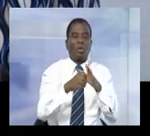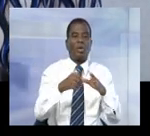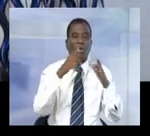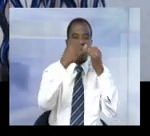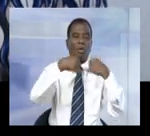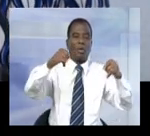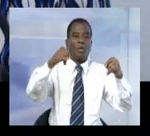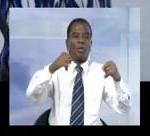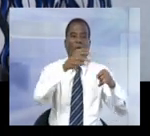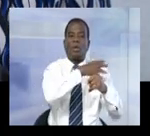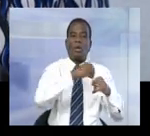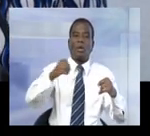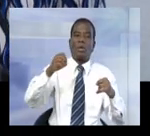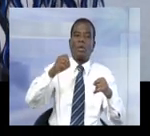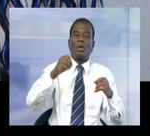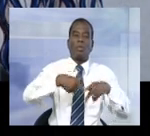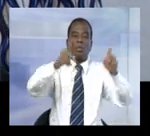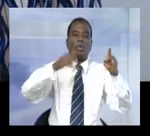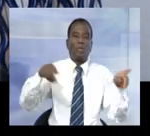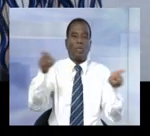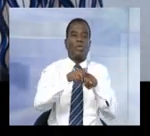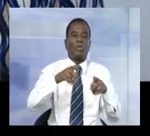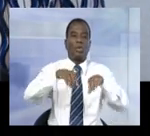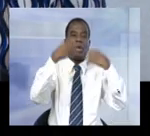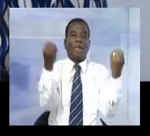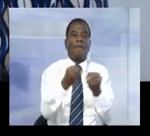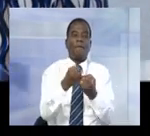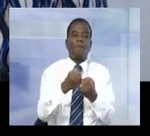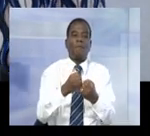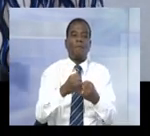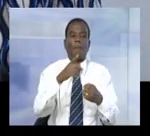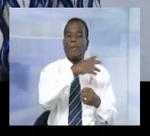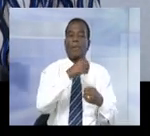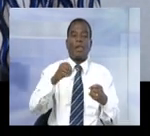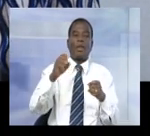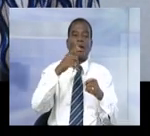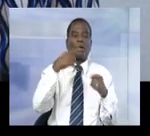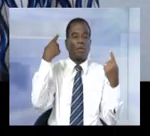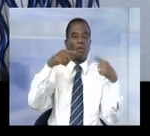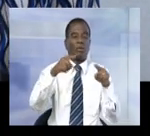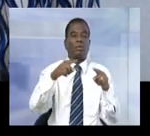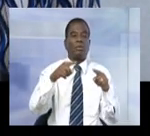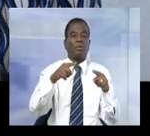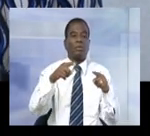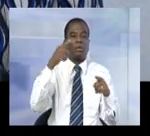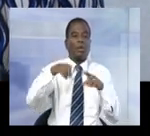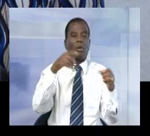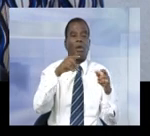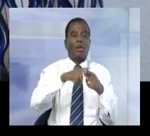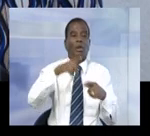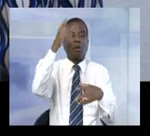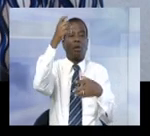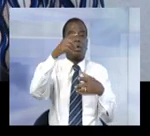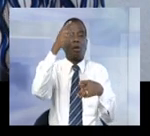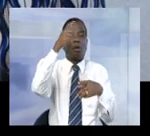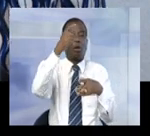presse. Elle doit permettre ainsi aux entreprises d'appliquer dans la sérénité la convention collective des journalistes et assimilée à compter de la fin de ce